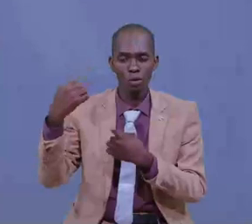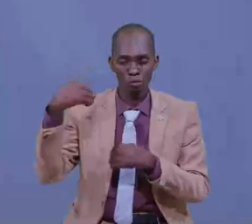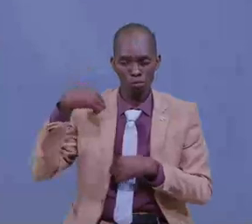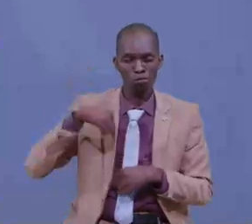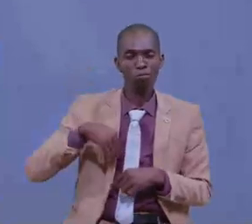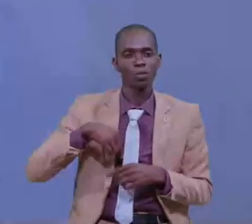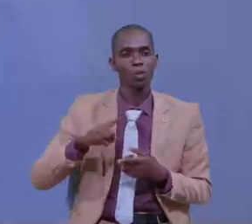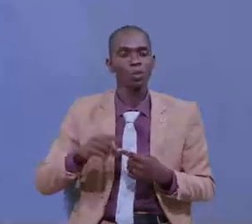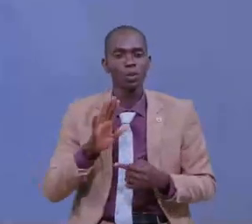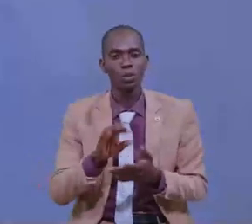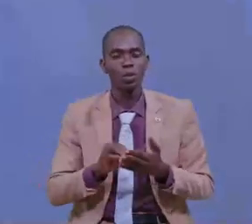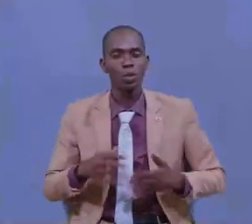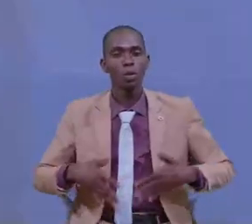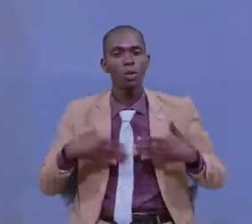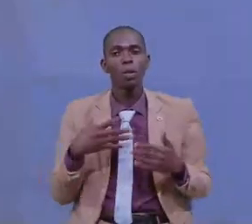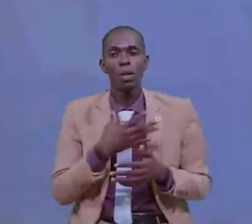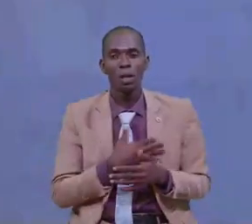venu directement dans sa vie.